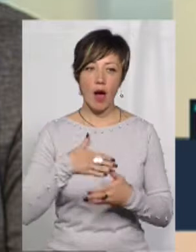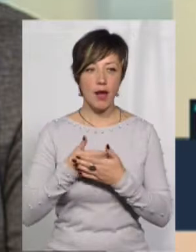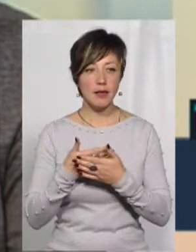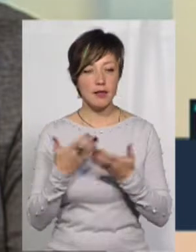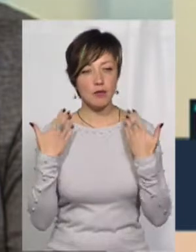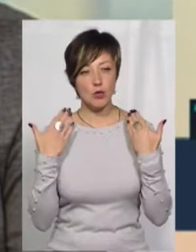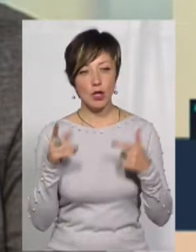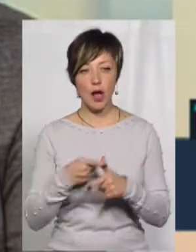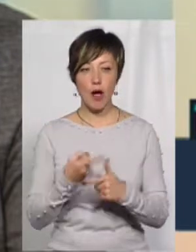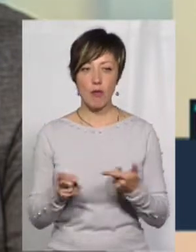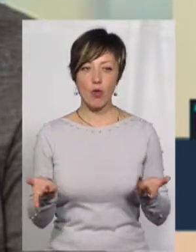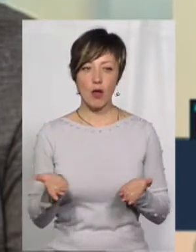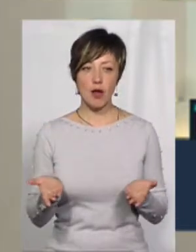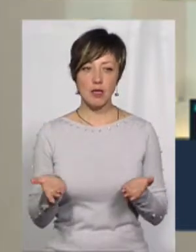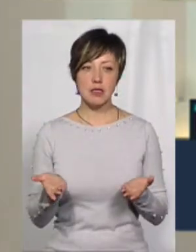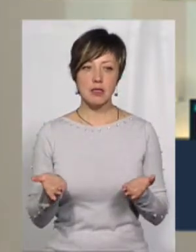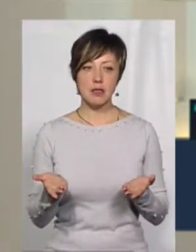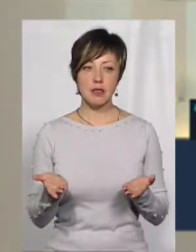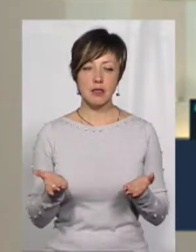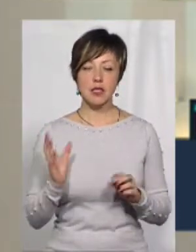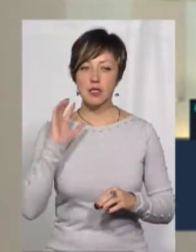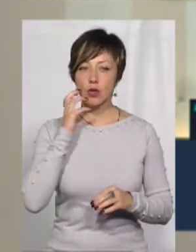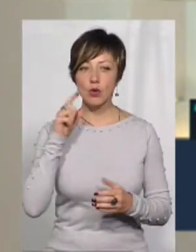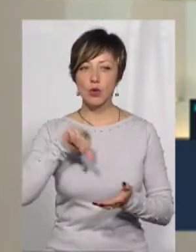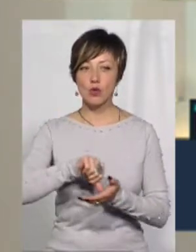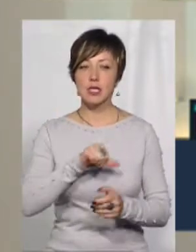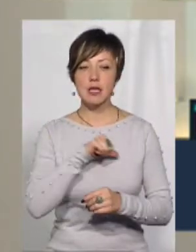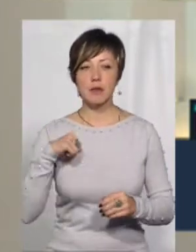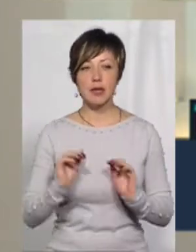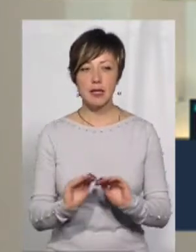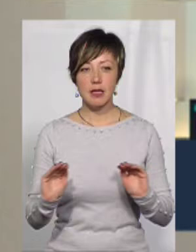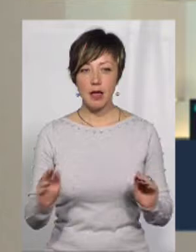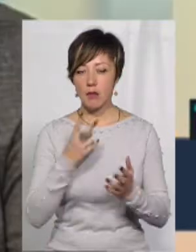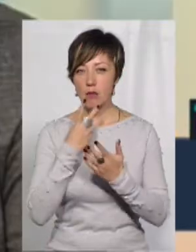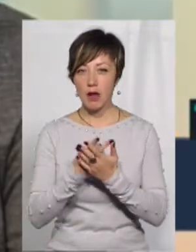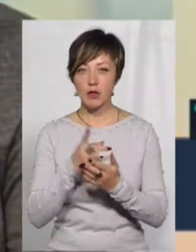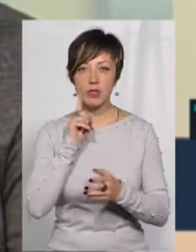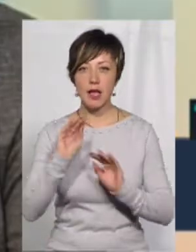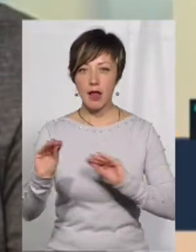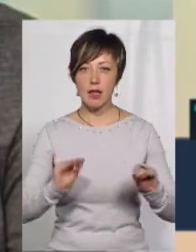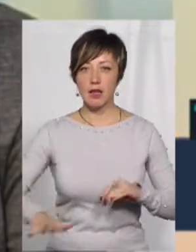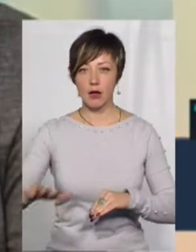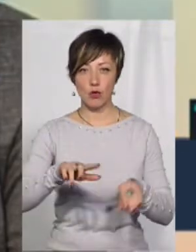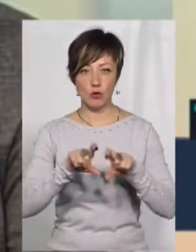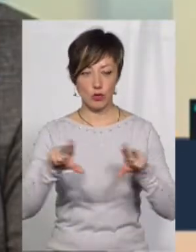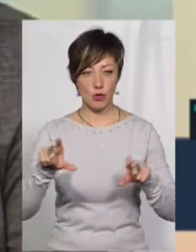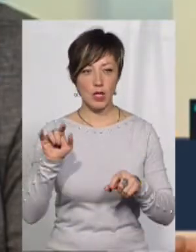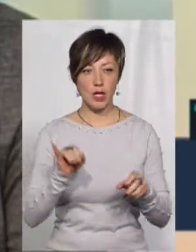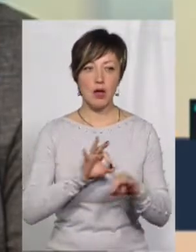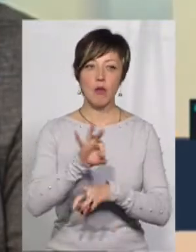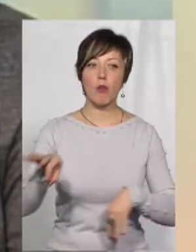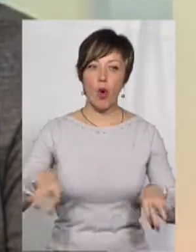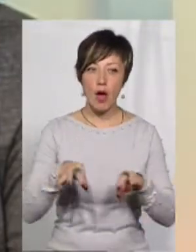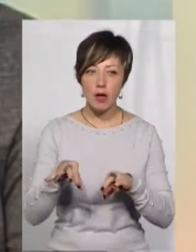активний відпочинок, або якась серйозна участь самих дітей, як от ми бачили в озелененій території школи. І